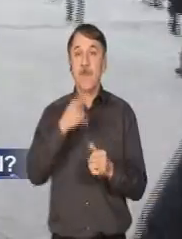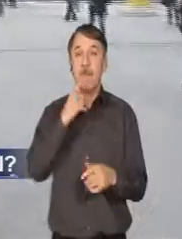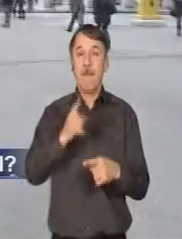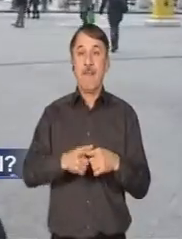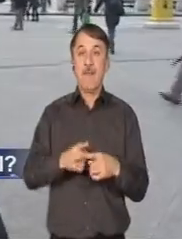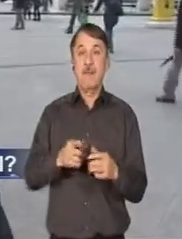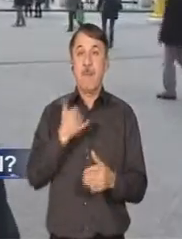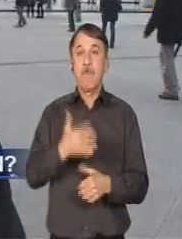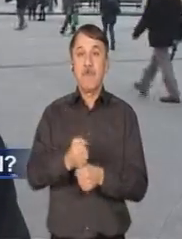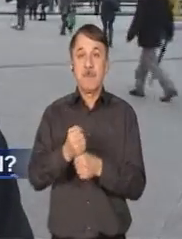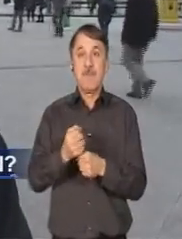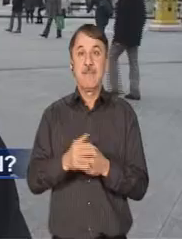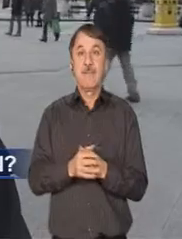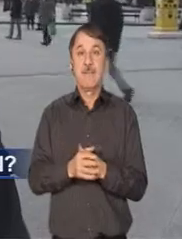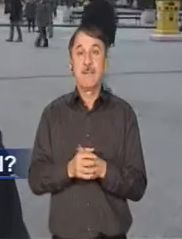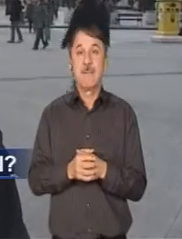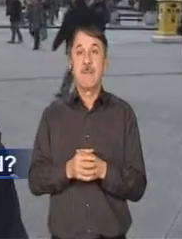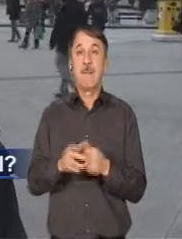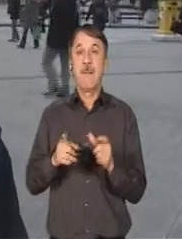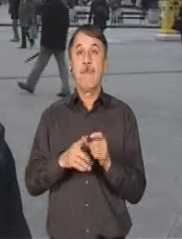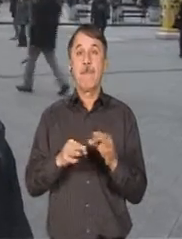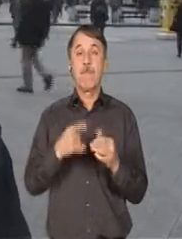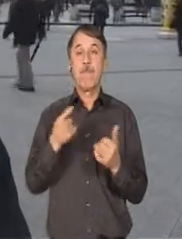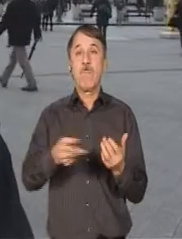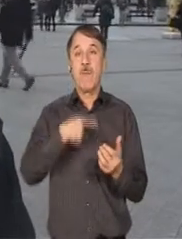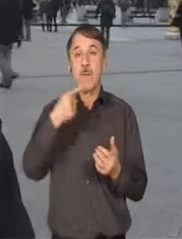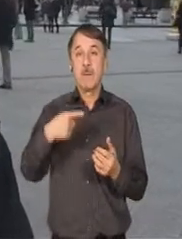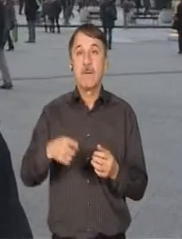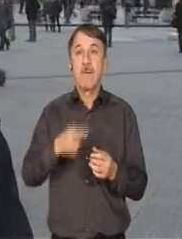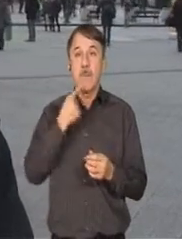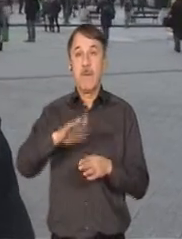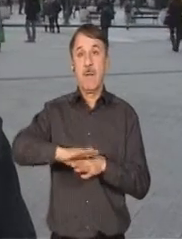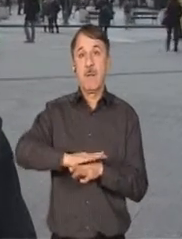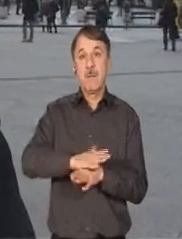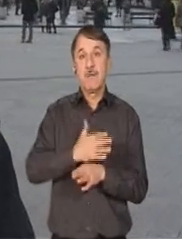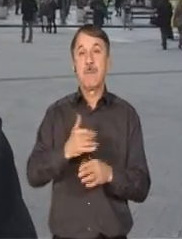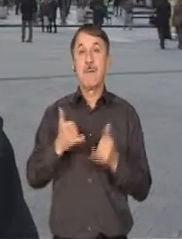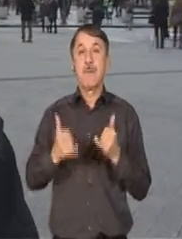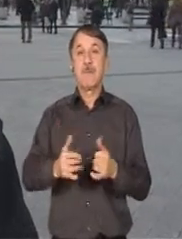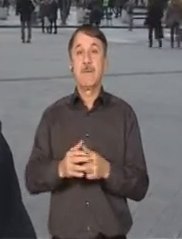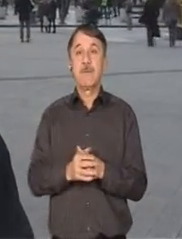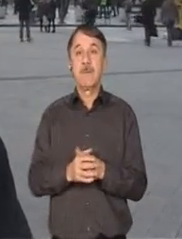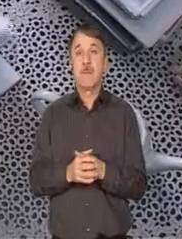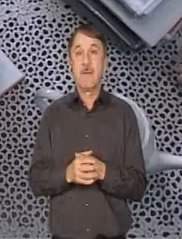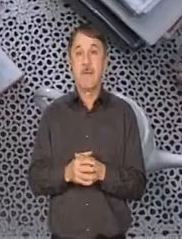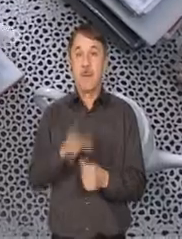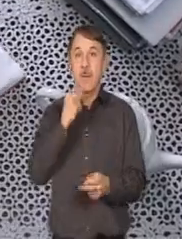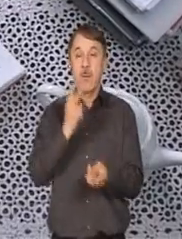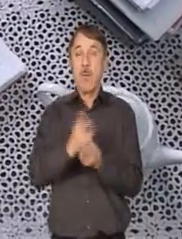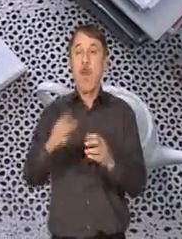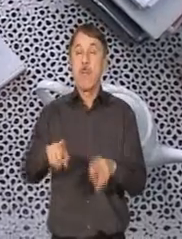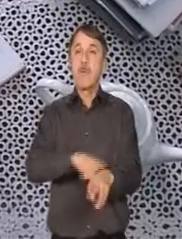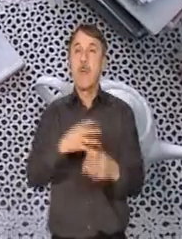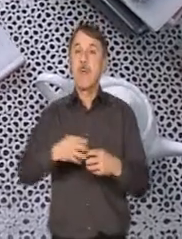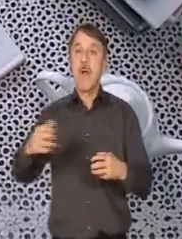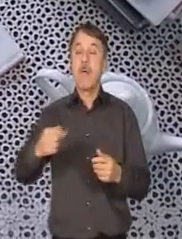pa da se ne jedu biljni produkti, ništa vezano, oprosti, životinjski, ništa vezano za životinje, meso, riba, jaje itd. Iako